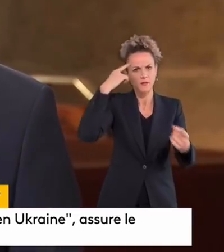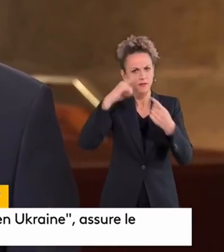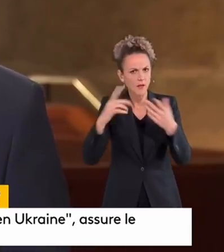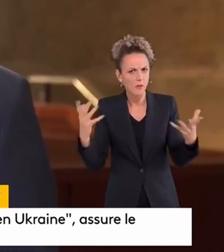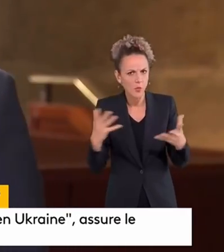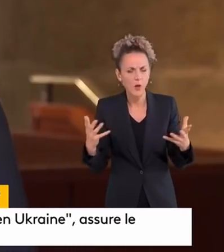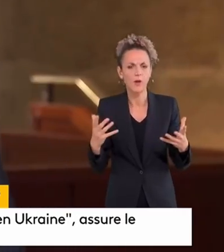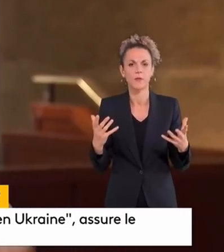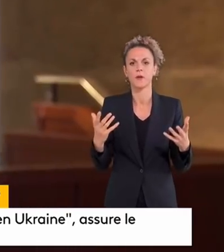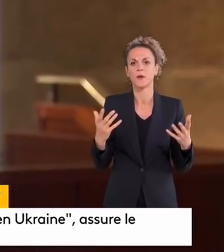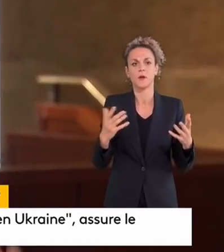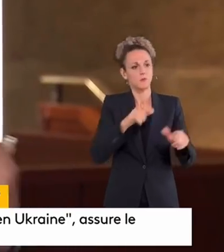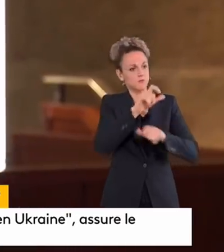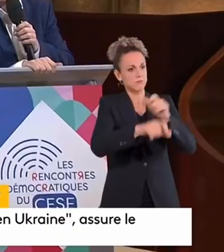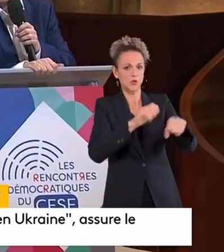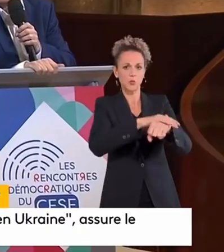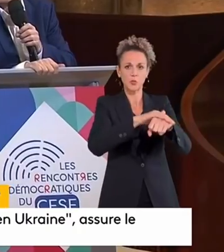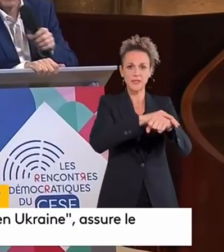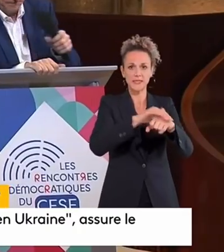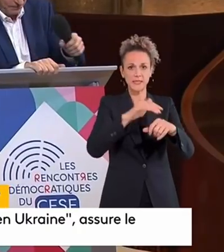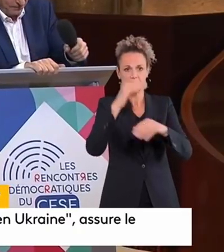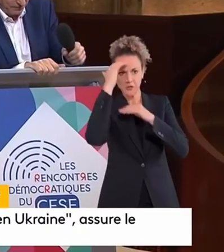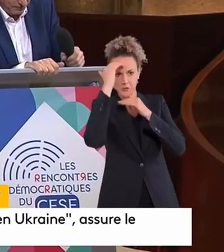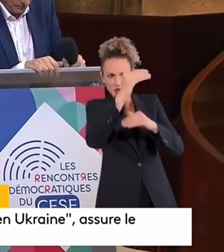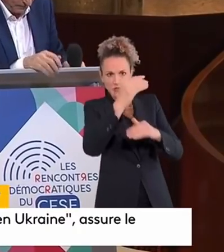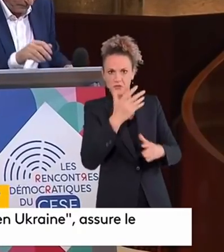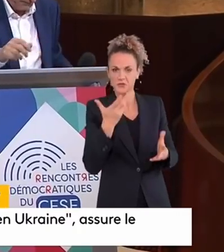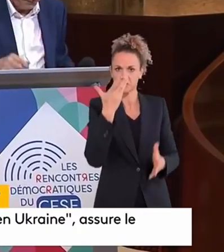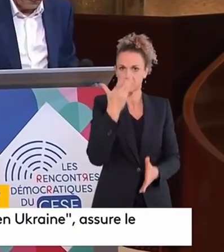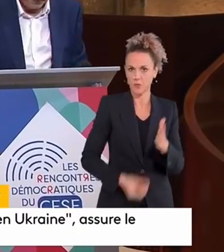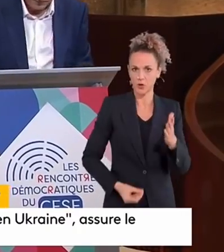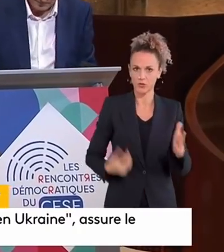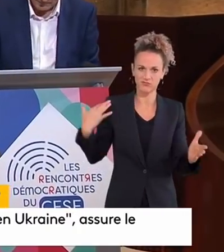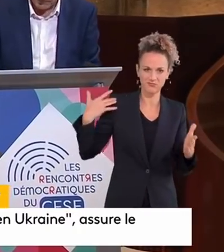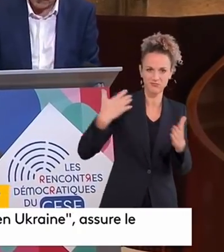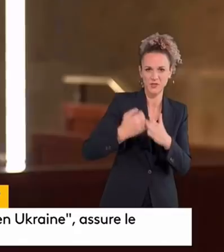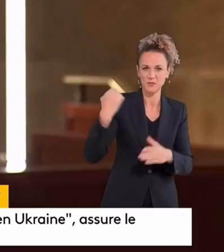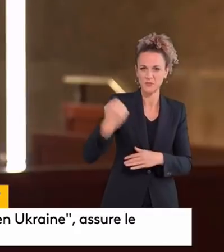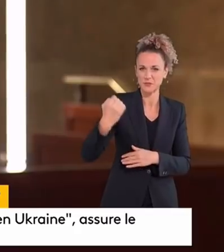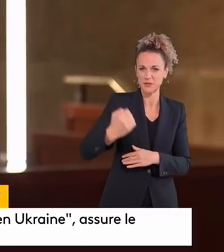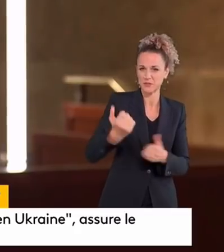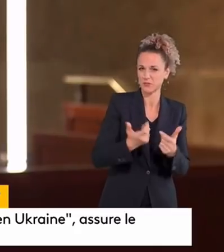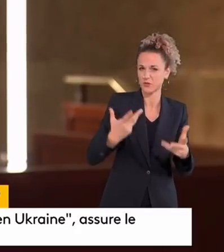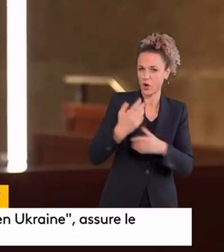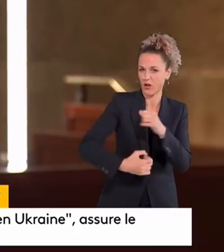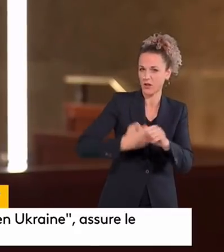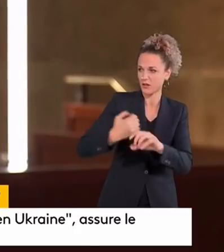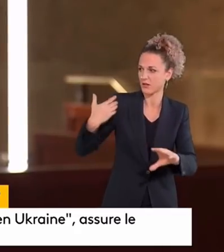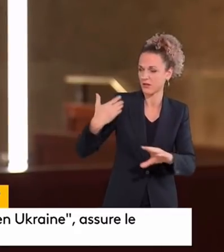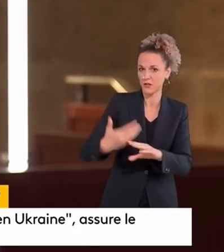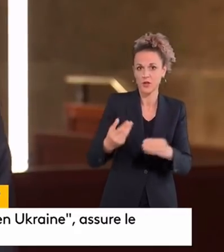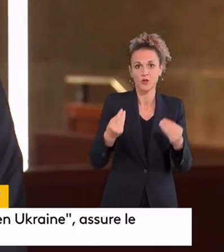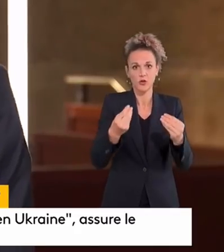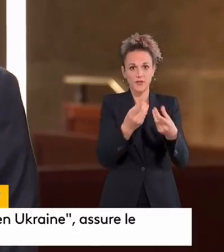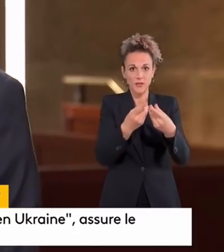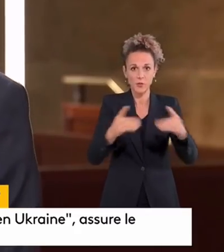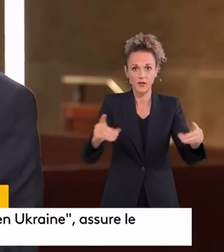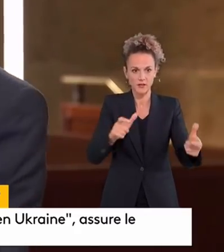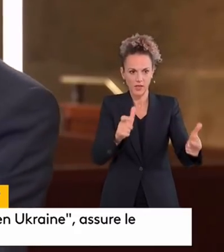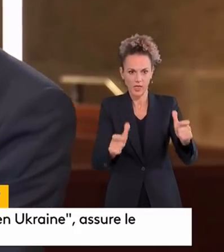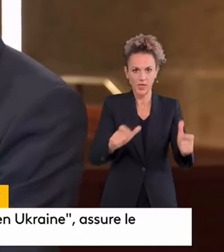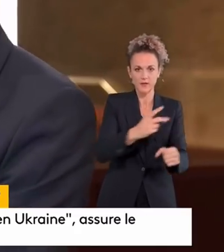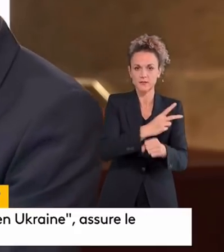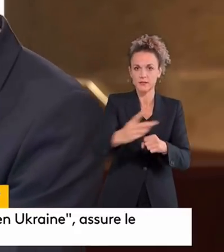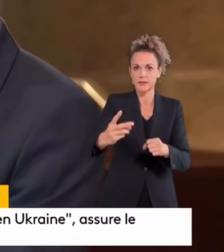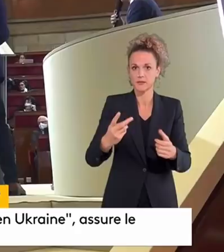l'égard des politiques et du jeu démocratique qui s'est accentué ces dernières années au risque de mettre en danger notre démocratie. C'est le constat qu'ont fait